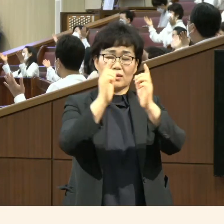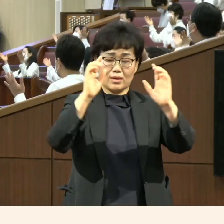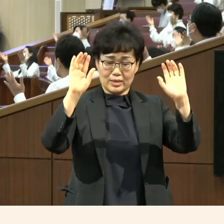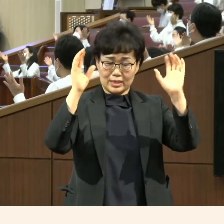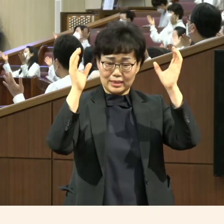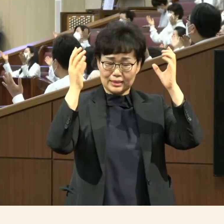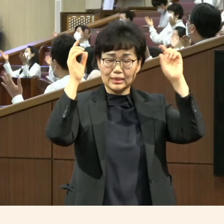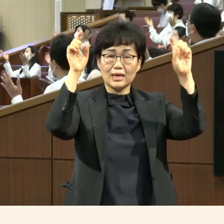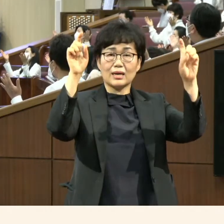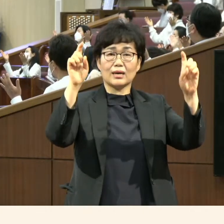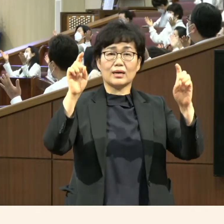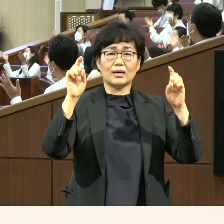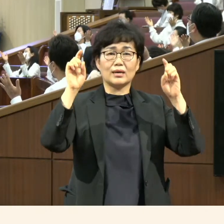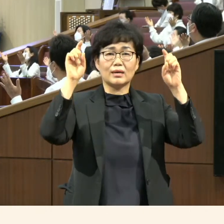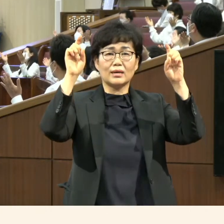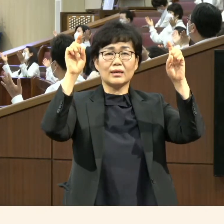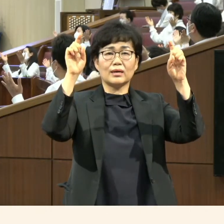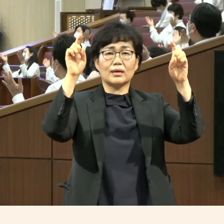어린 양,